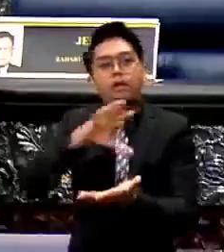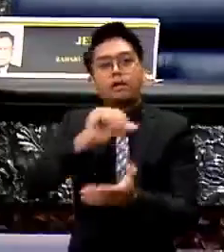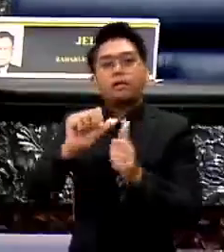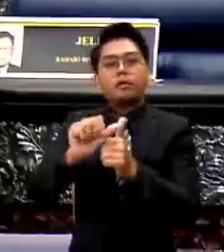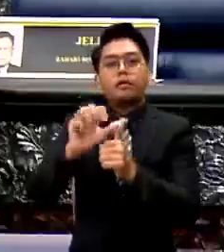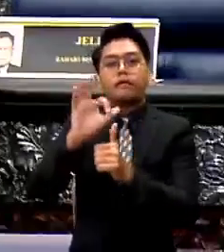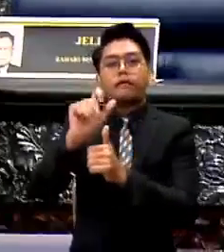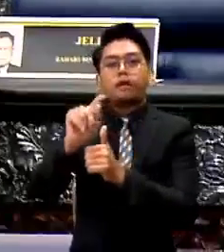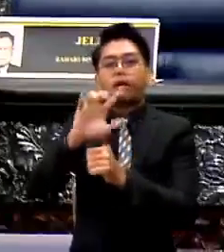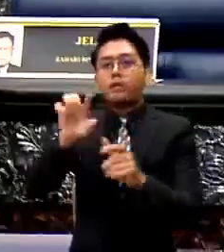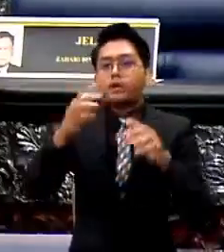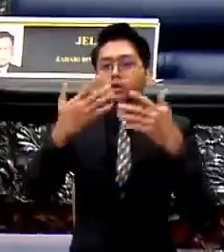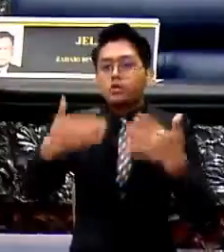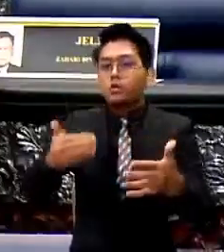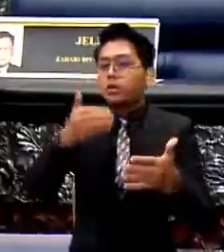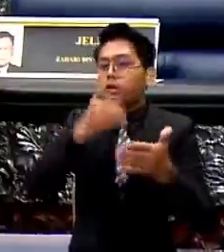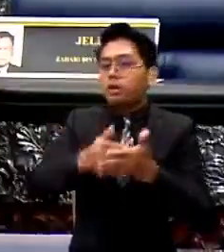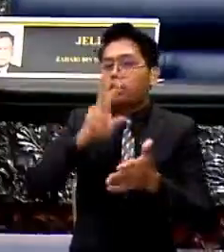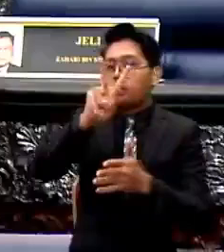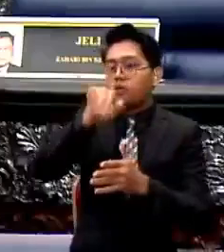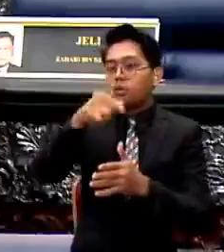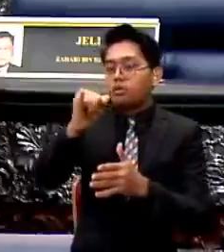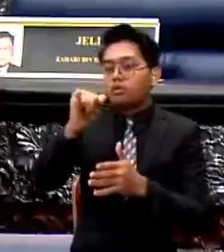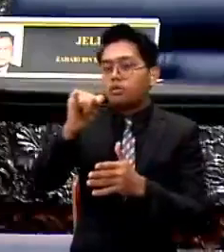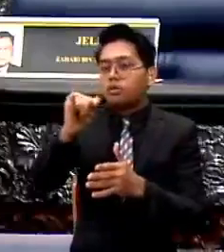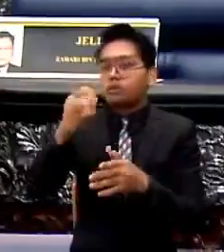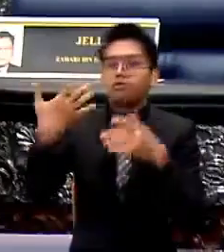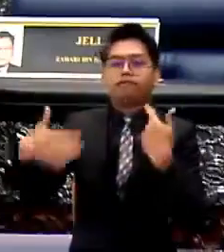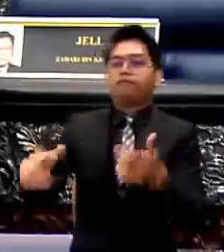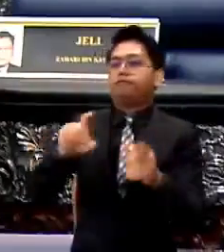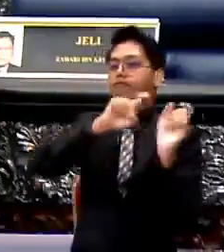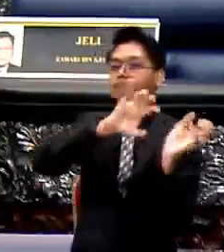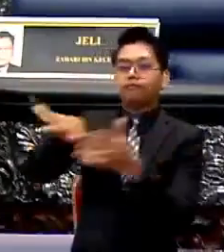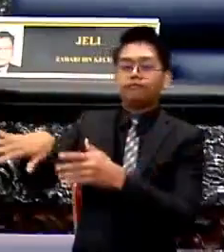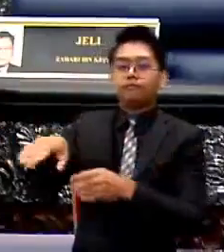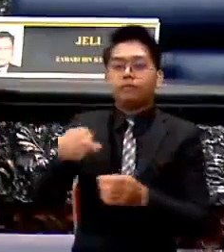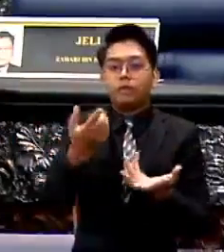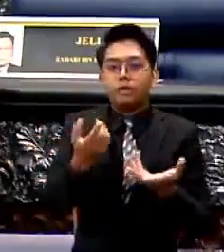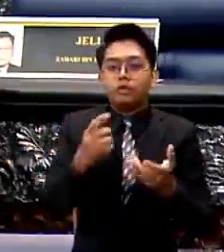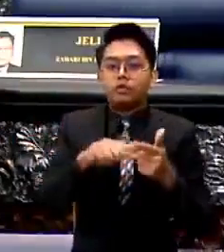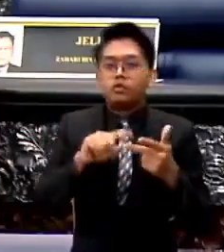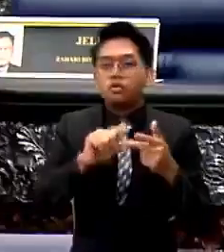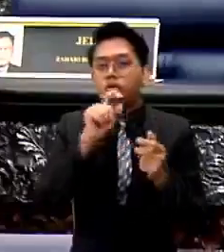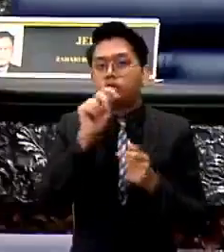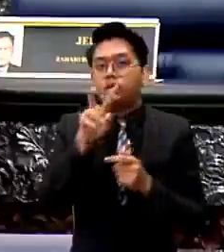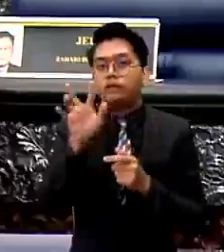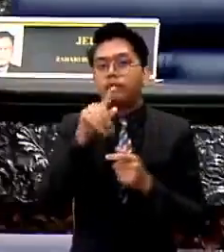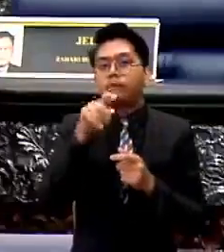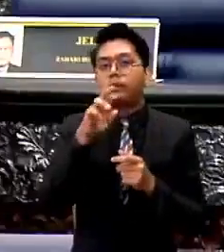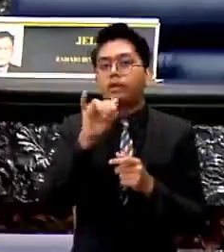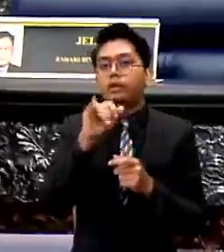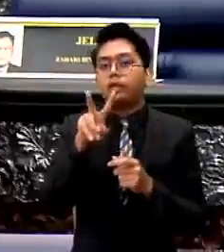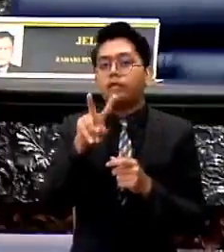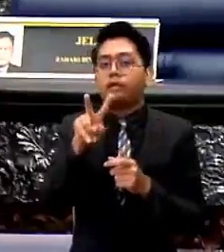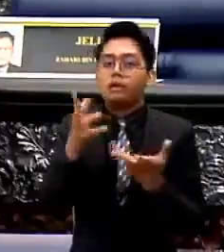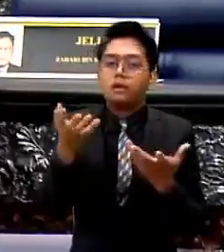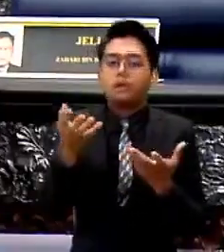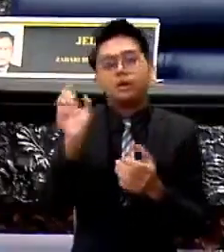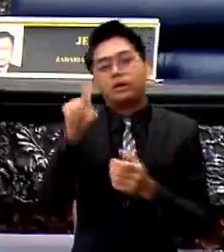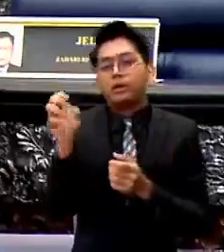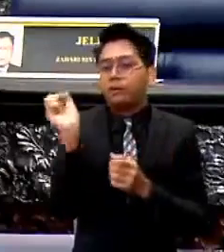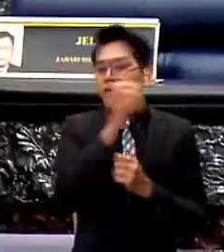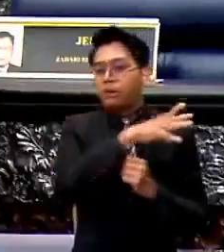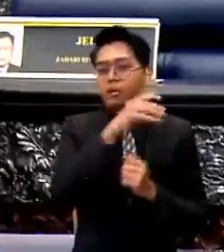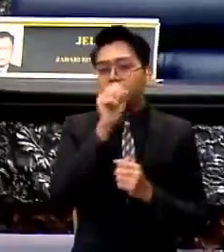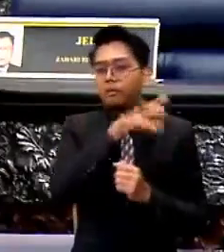cecah 2 juta views terus kena ban tvptiwi bila bicarakan isu Mansur pencen isu fakta terus kena ban